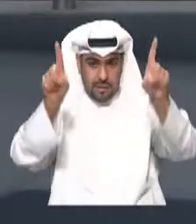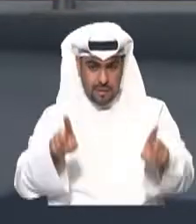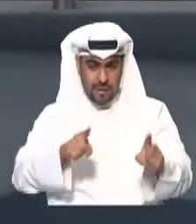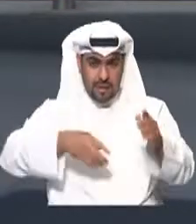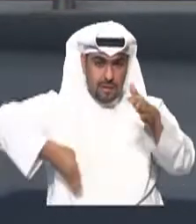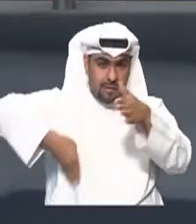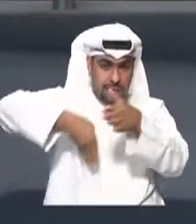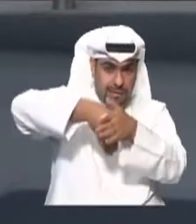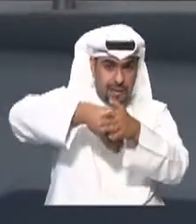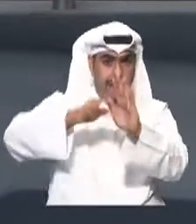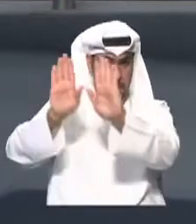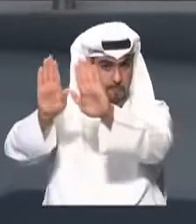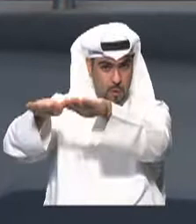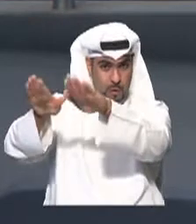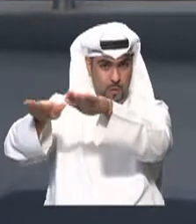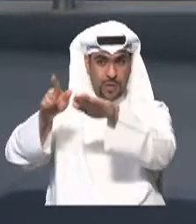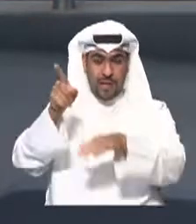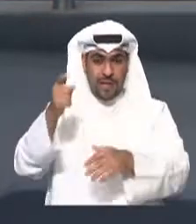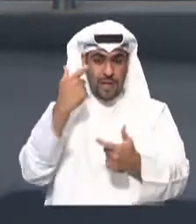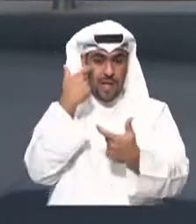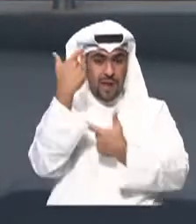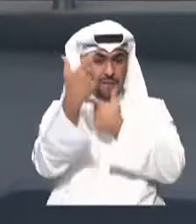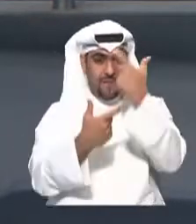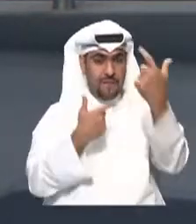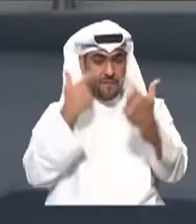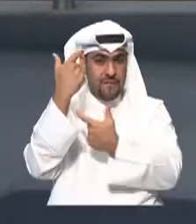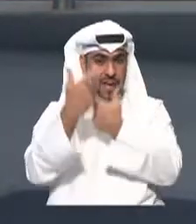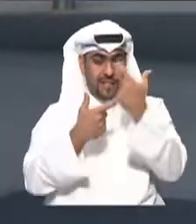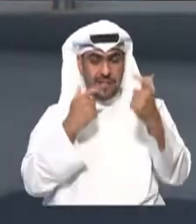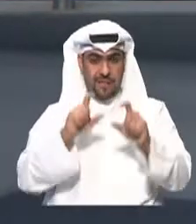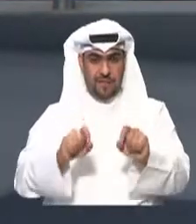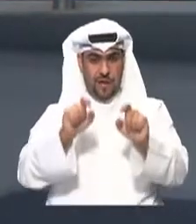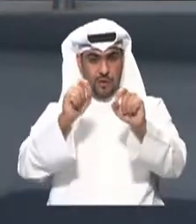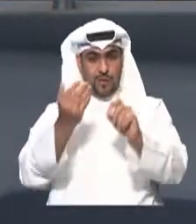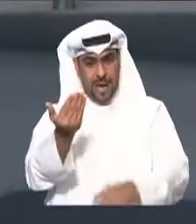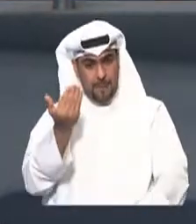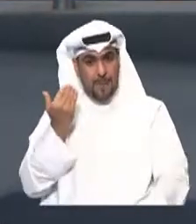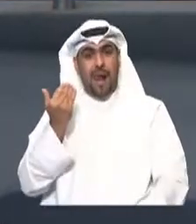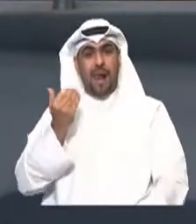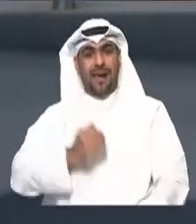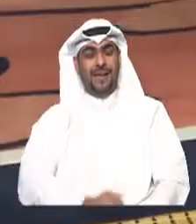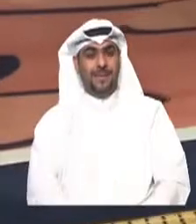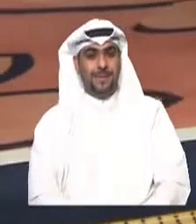المؤسسي، وذلك بعد إجراء فحص الكشف عن الفيروس.